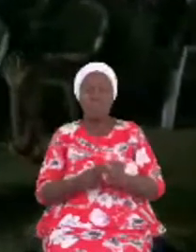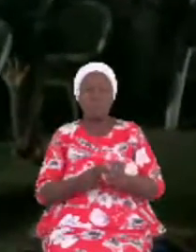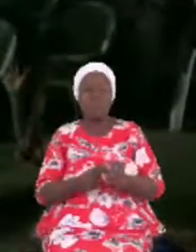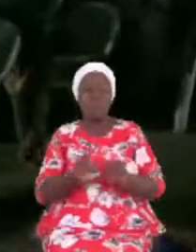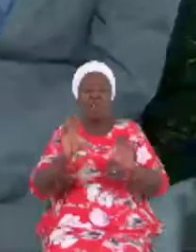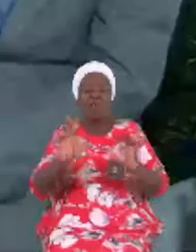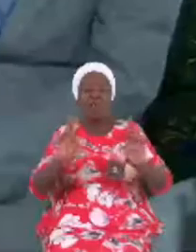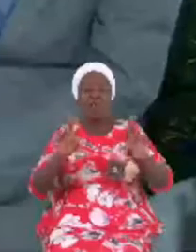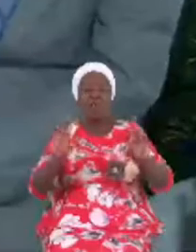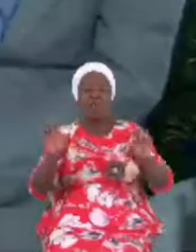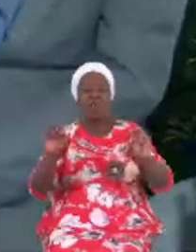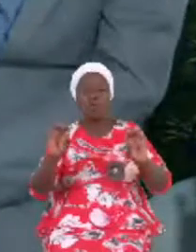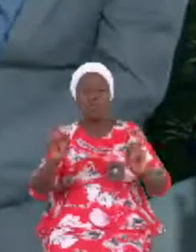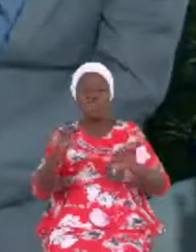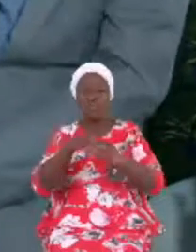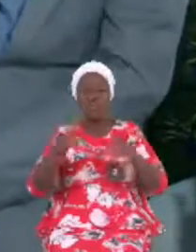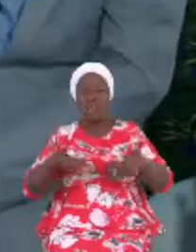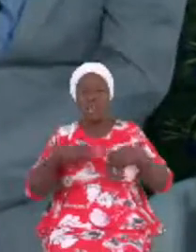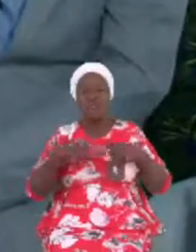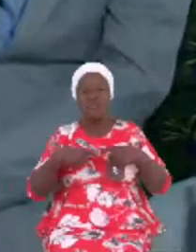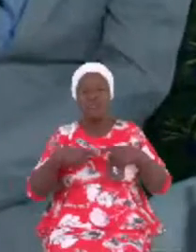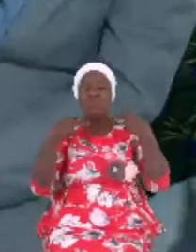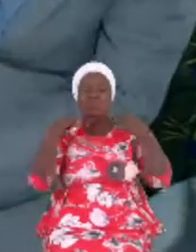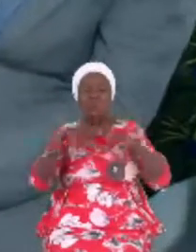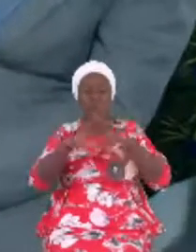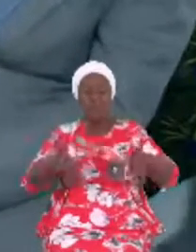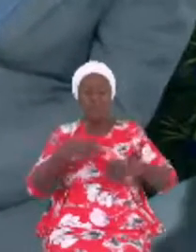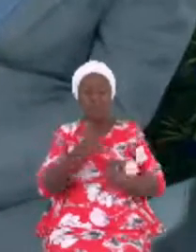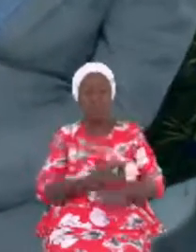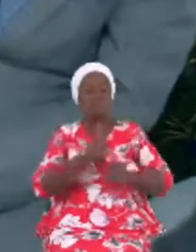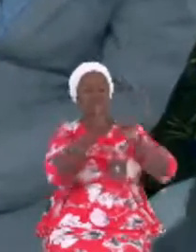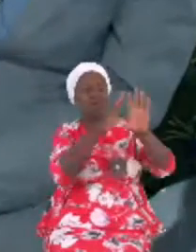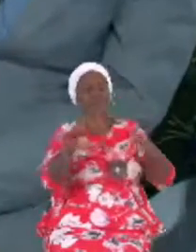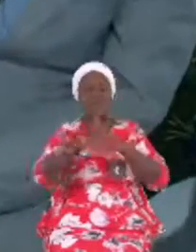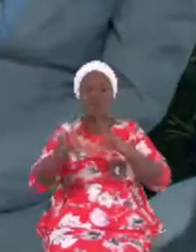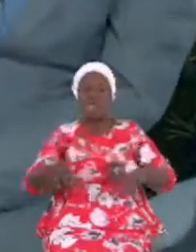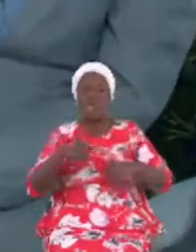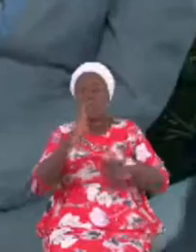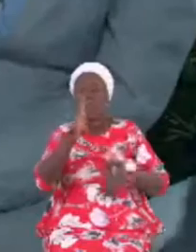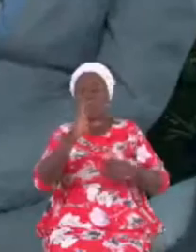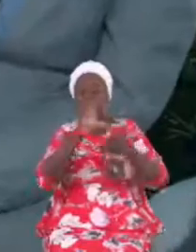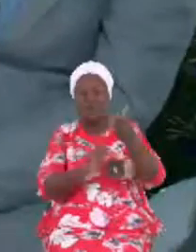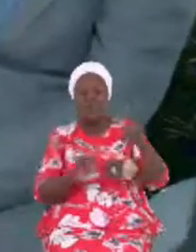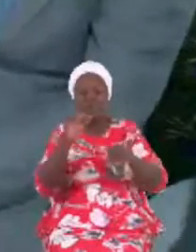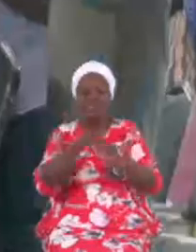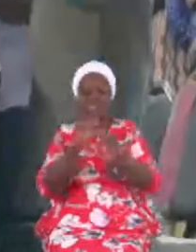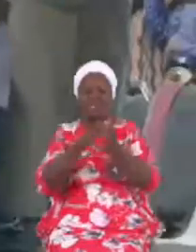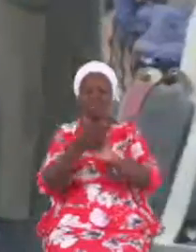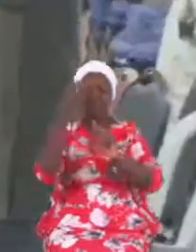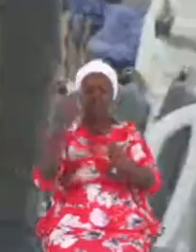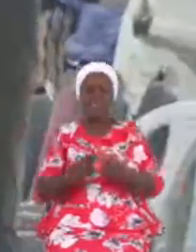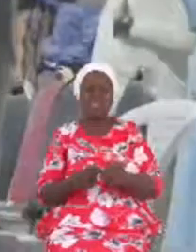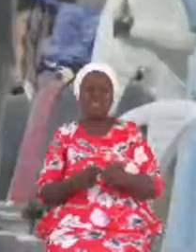Malédiction dans ta vie, joug dans ta vie, montagne dans ta vie. Soyez ôtés, déplacés au nom